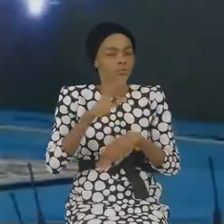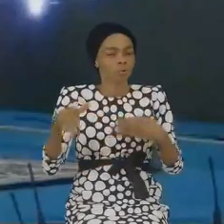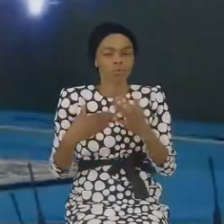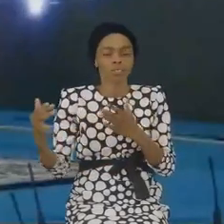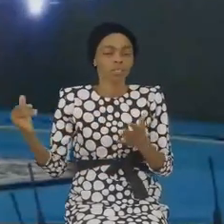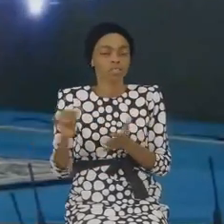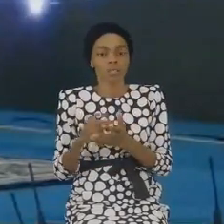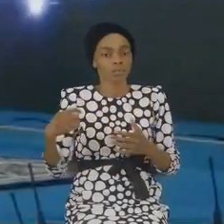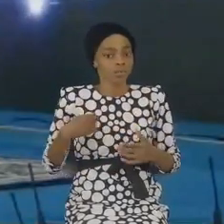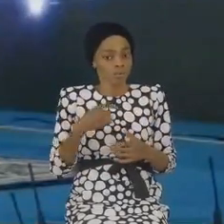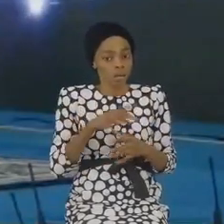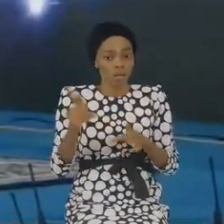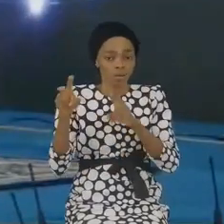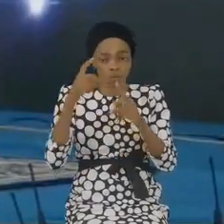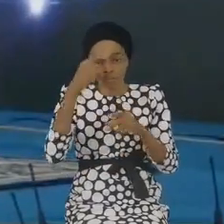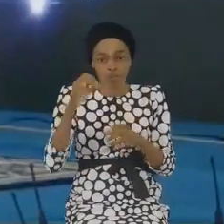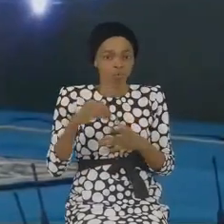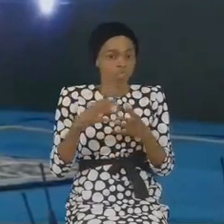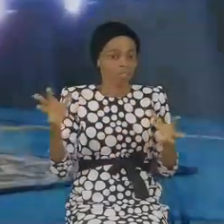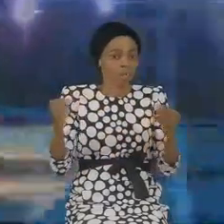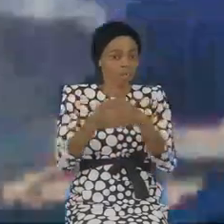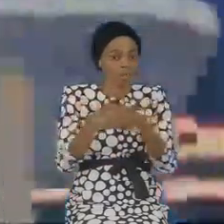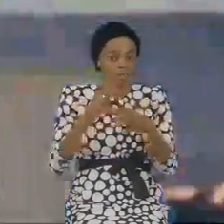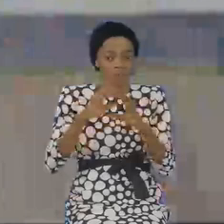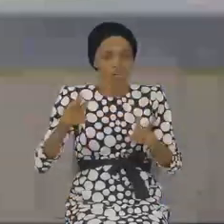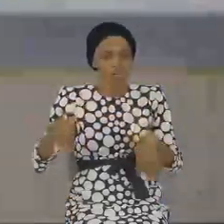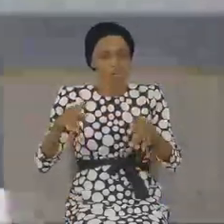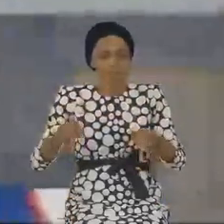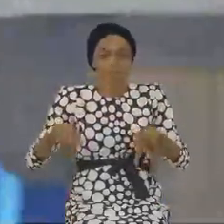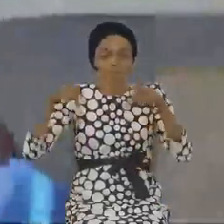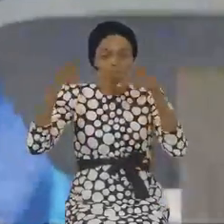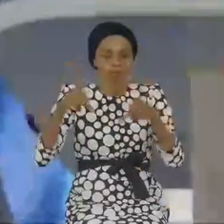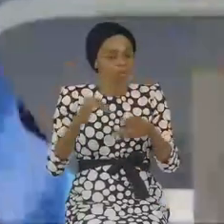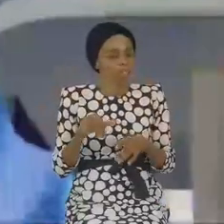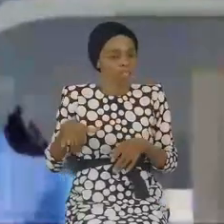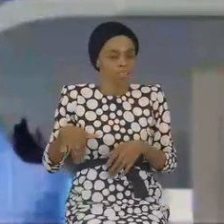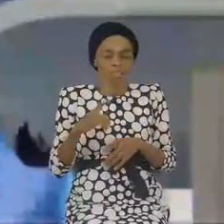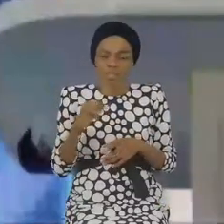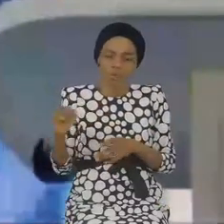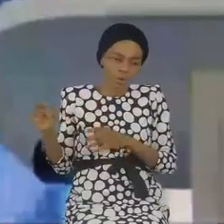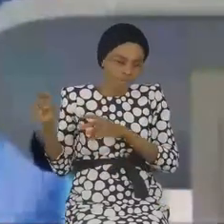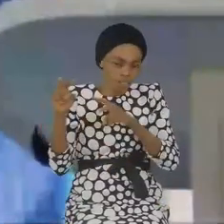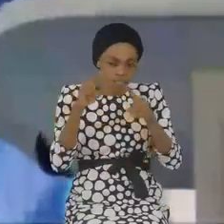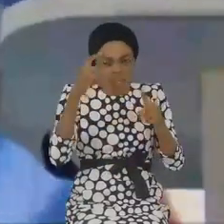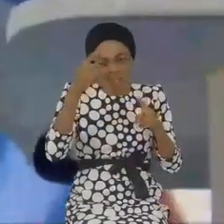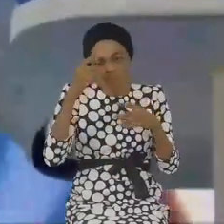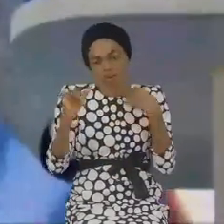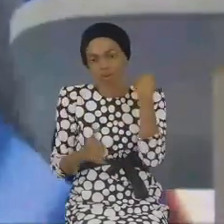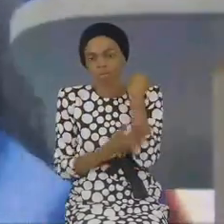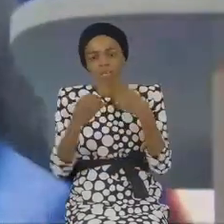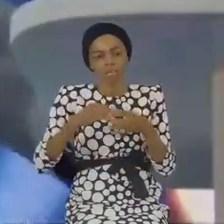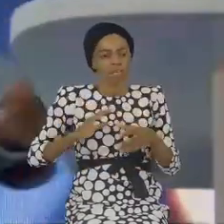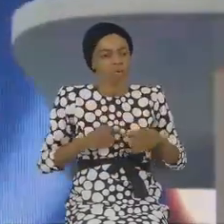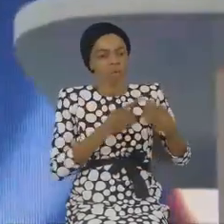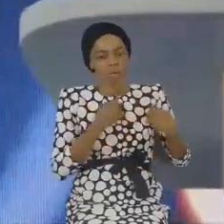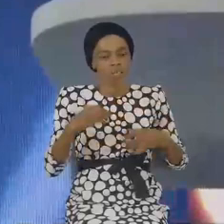bureau. Ils nous ont donné tous les papiers que nous voulons, mais ils cherchent une patrie dans nos cœurs, dans nos esprits. Quel que soit le succès